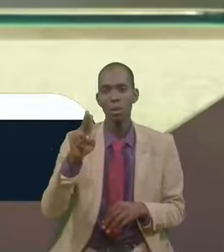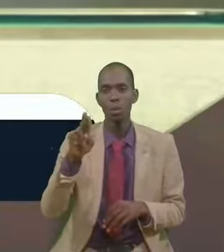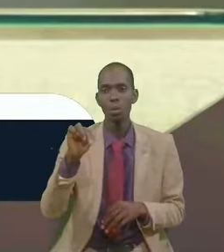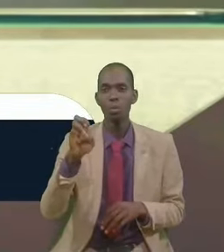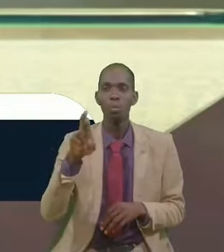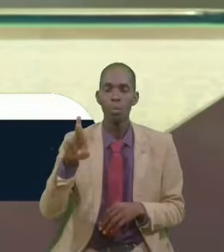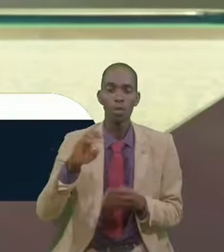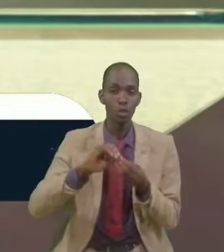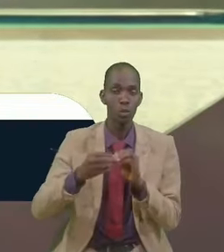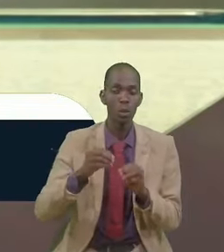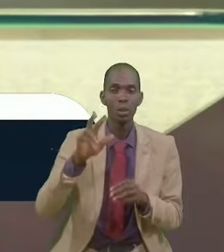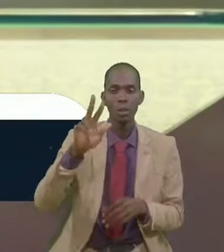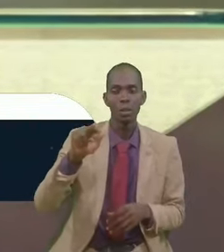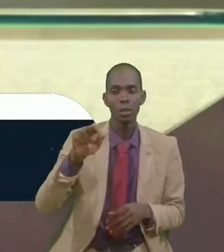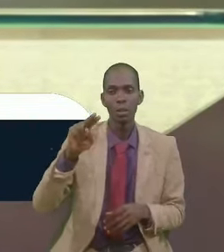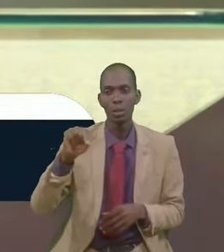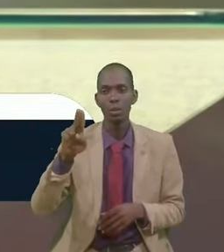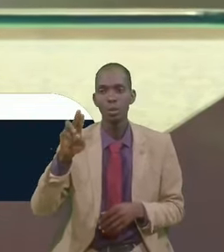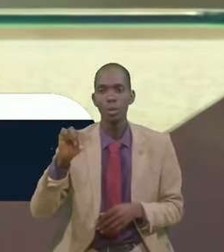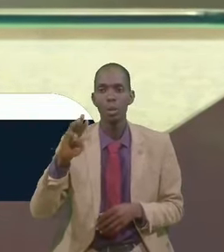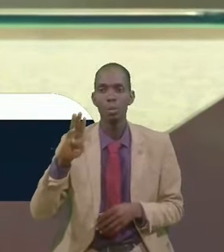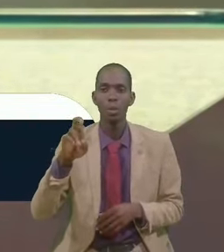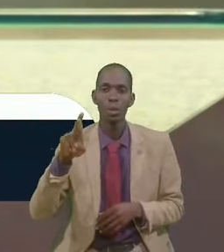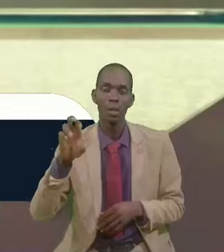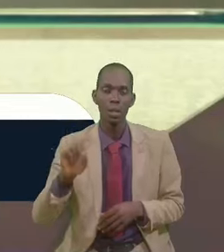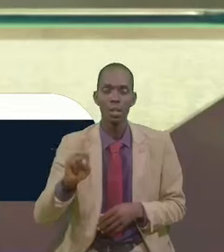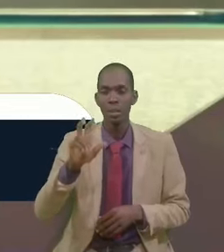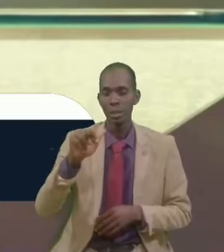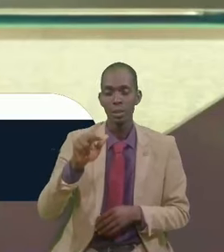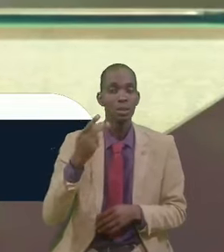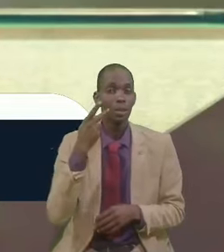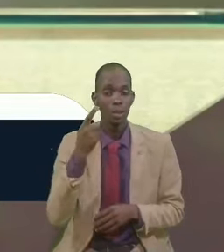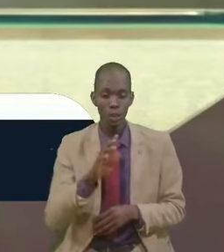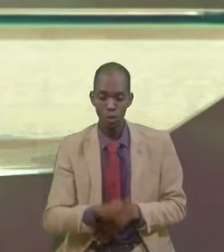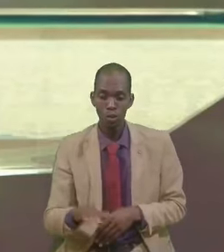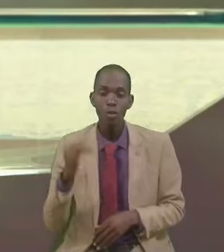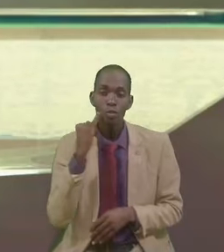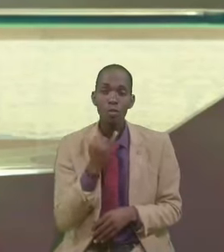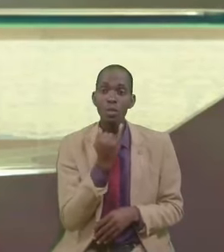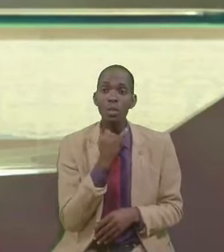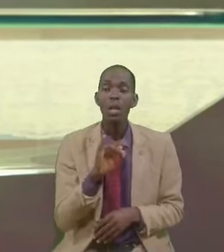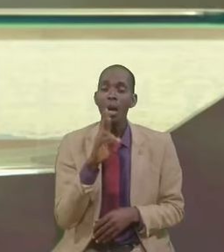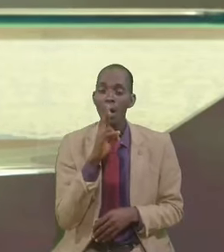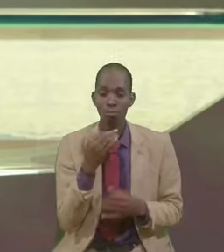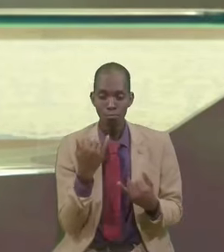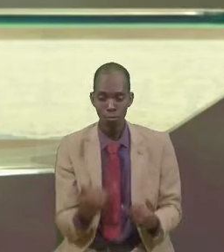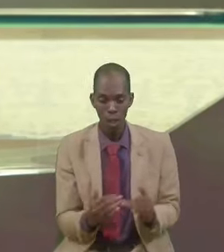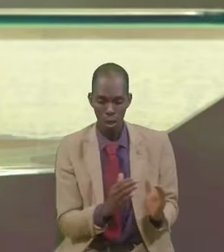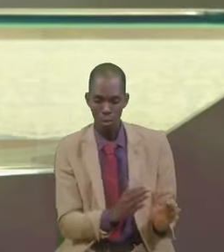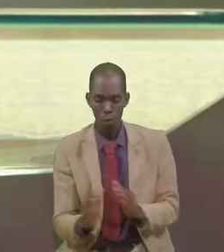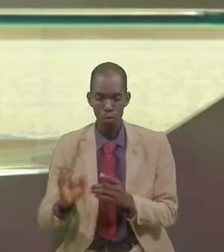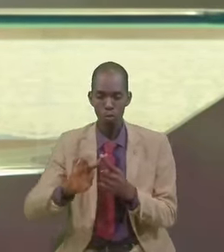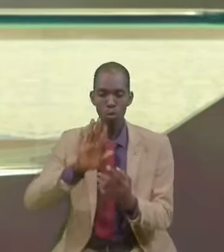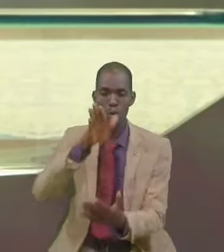13. Nombre 13. Les enfants d'Israël étaient sur le point d'aller à la